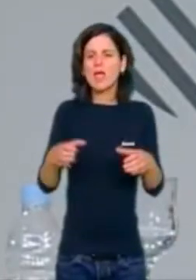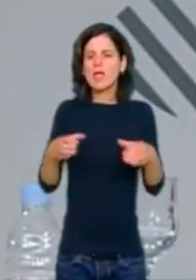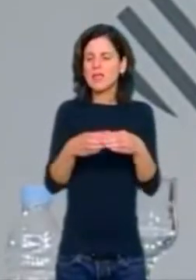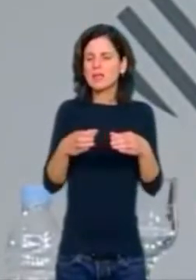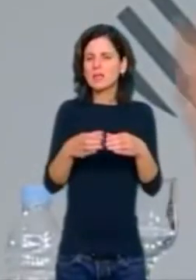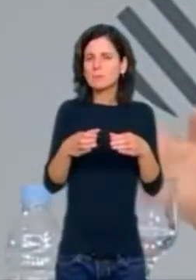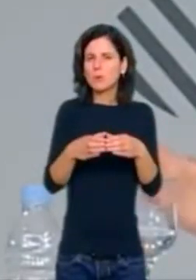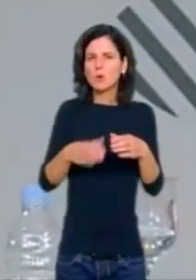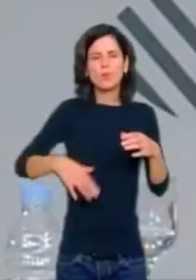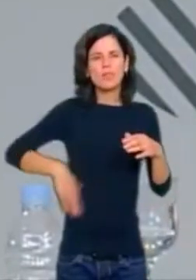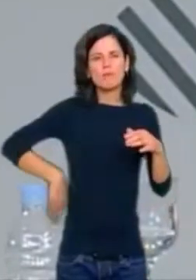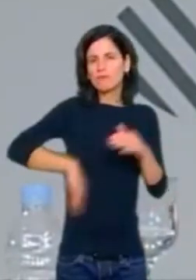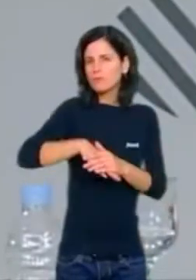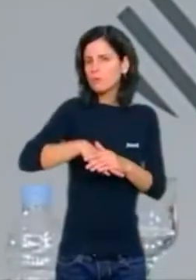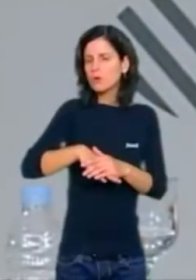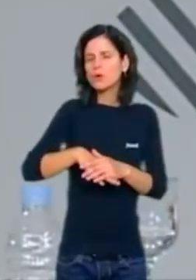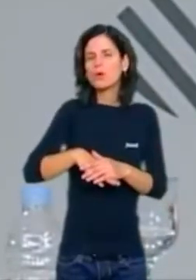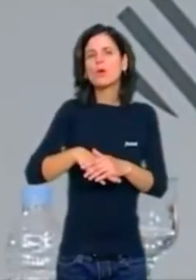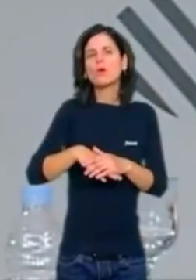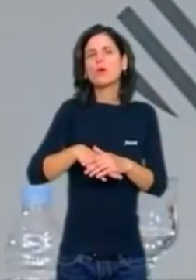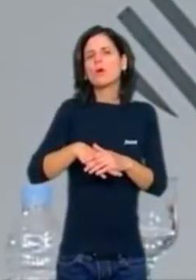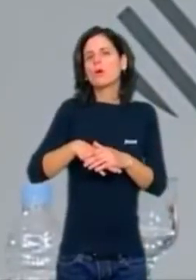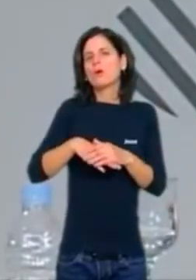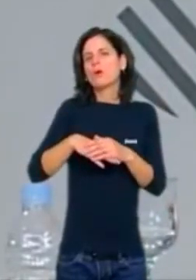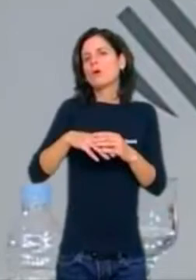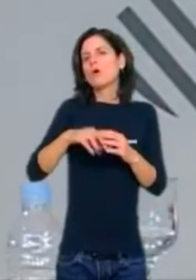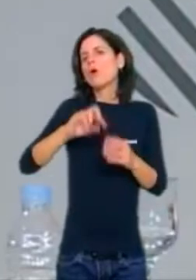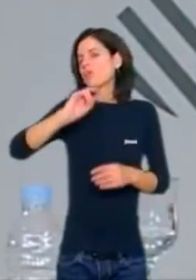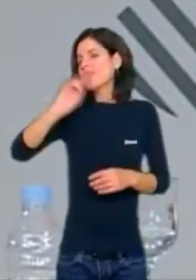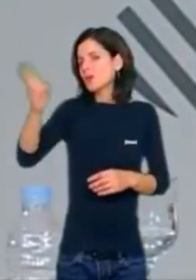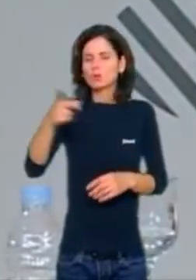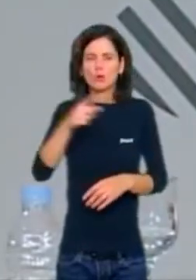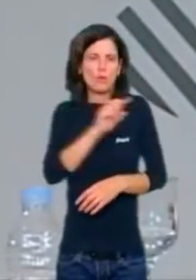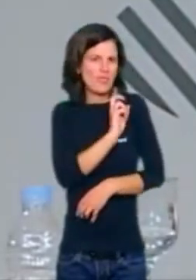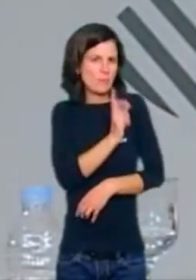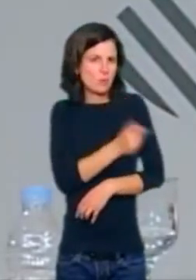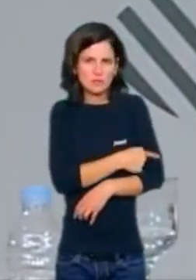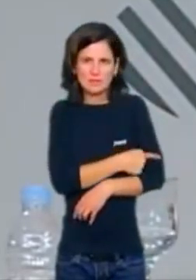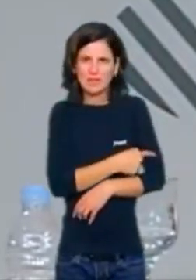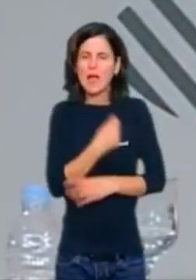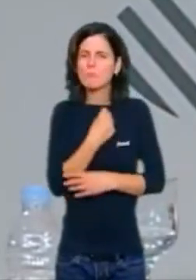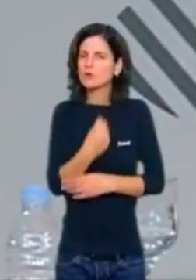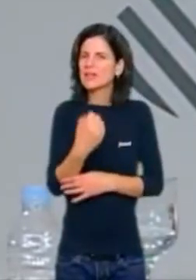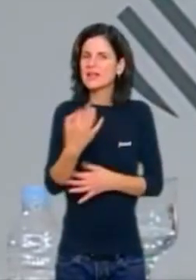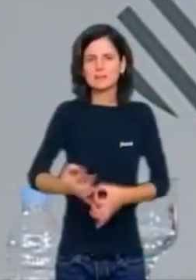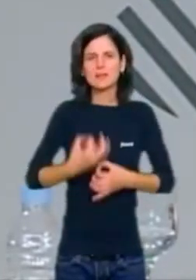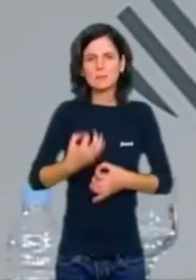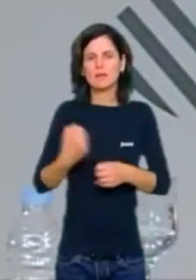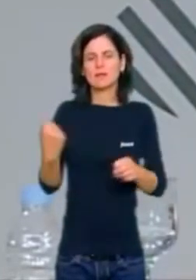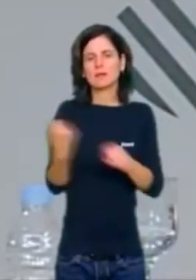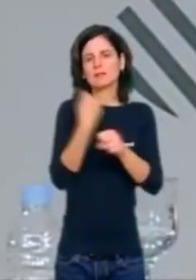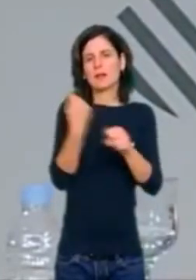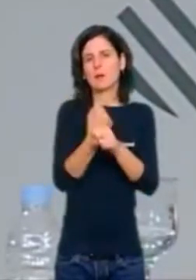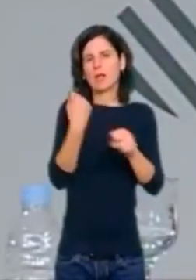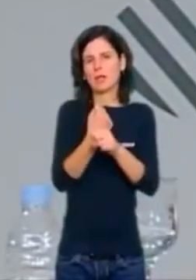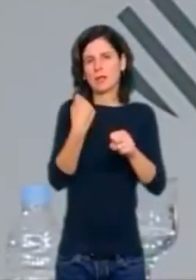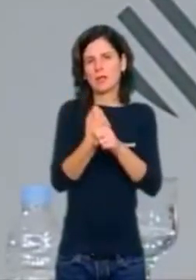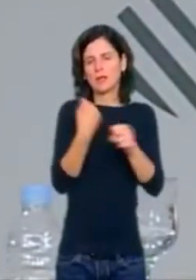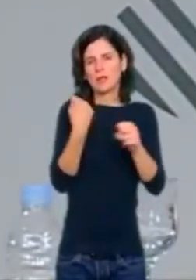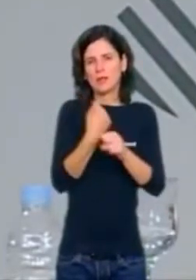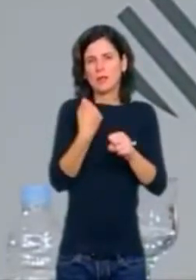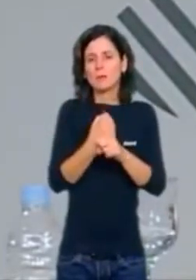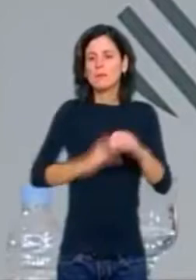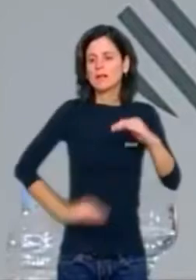futbol o d'altra categoria, d'altra disciplina esportiva, que treballi per augmentar els